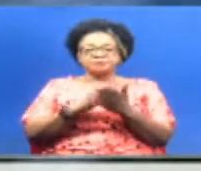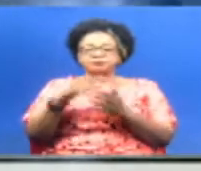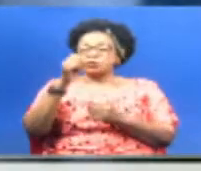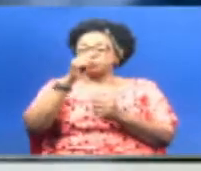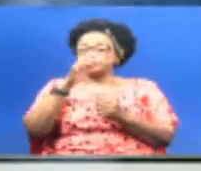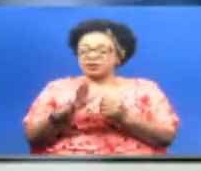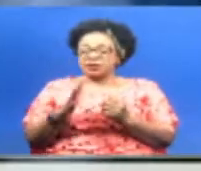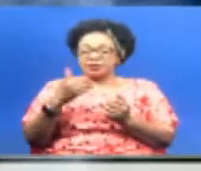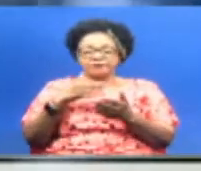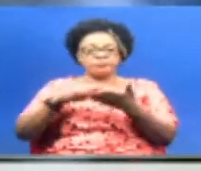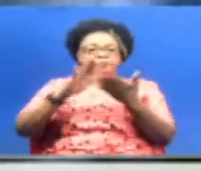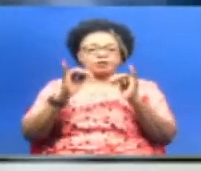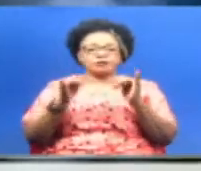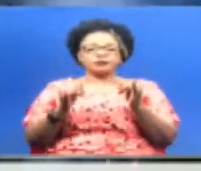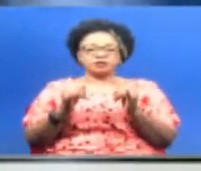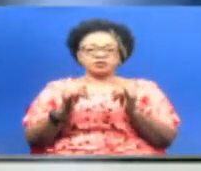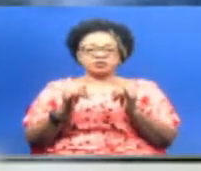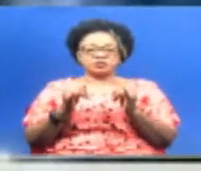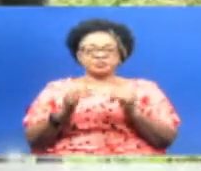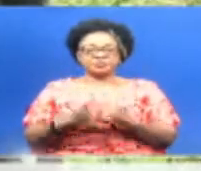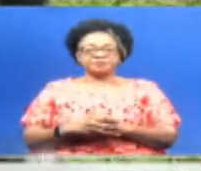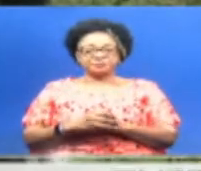kutuandalia taarifa ifuatayo.